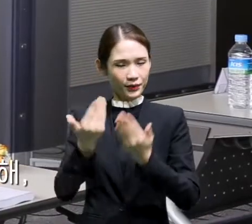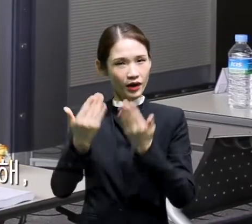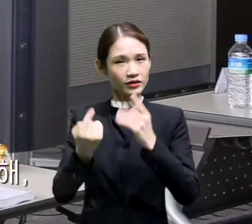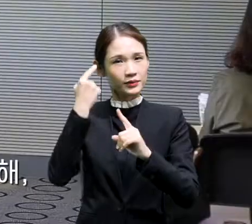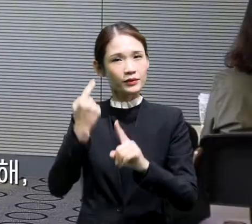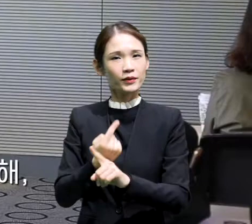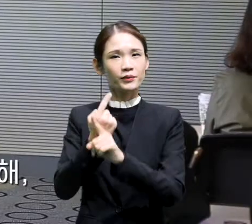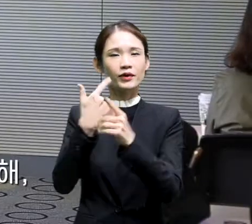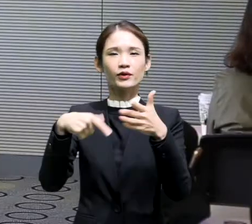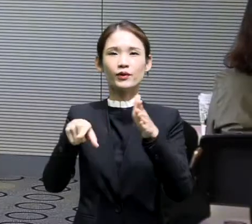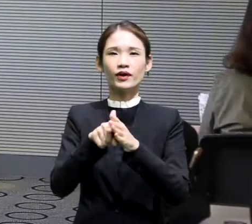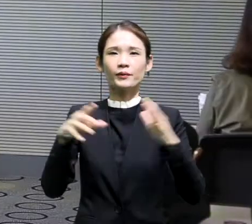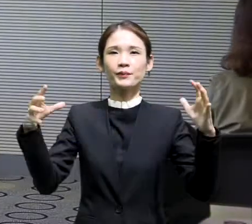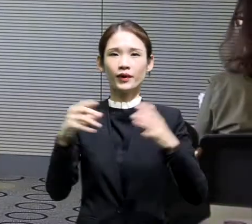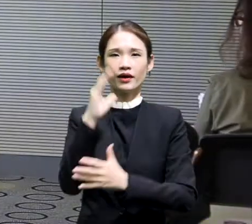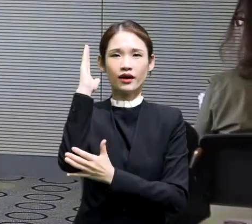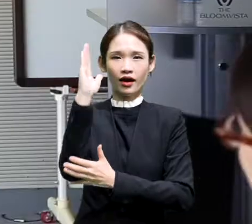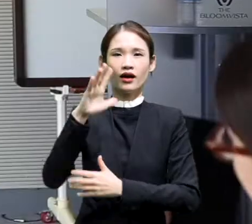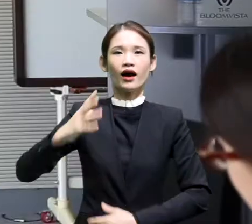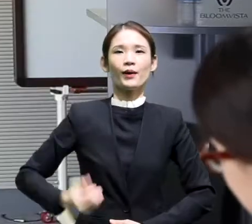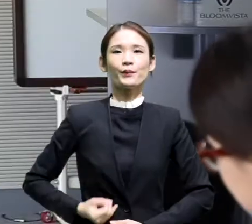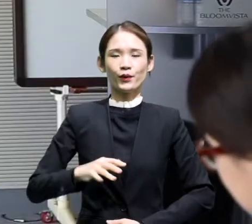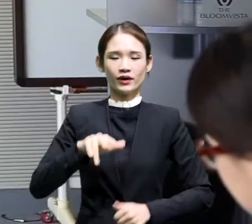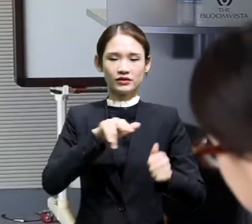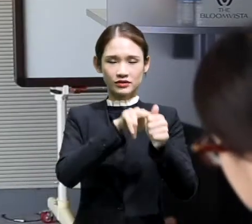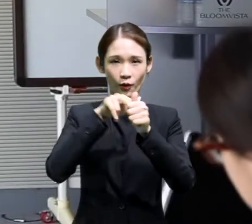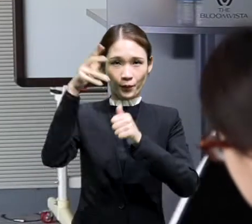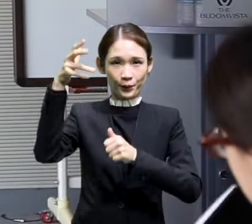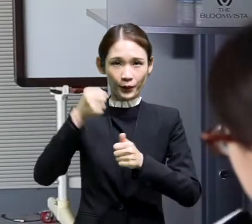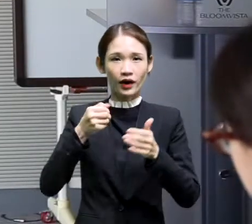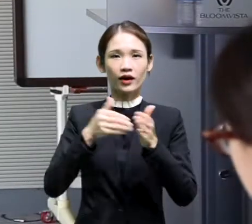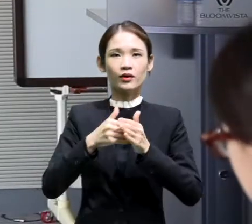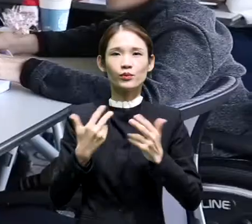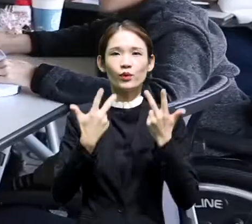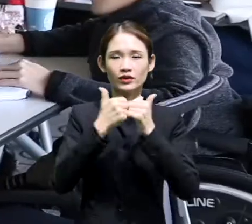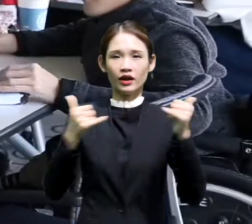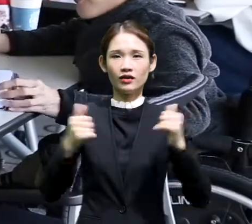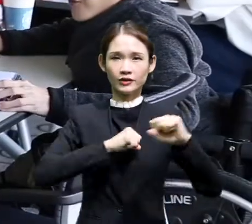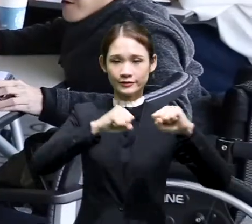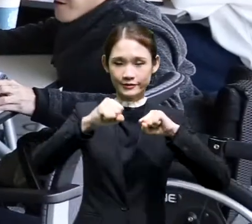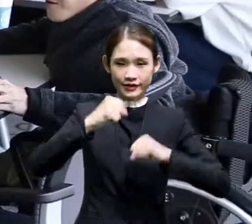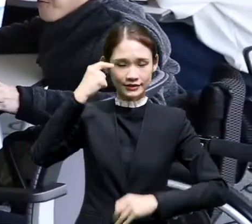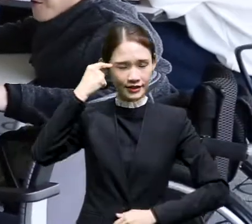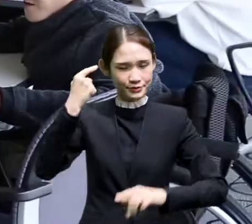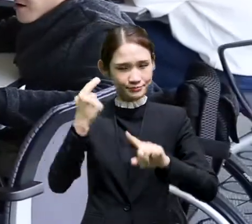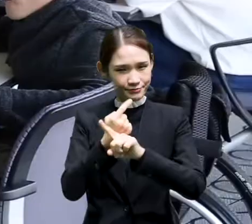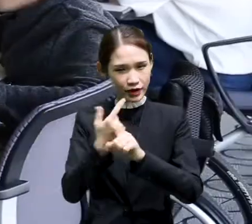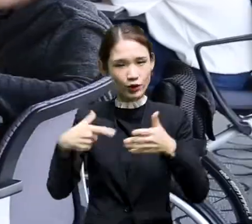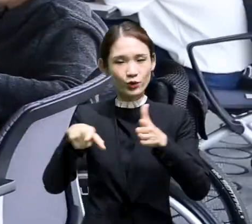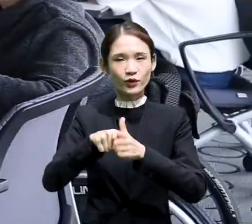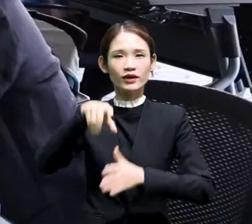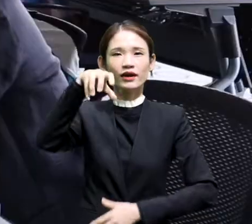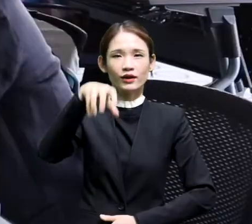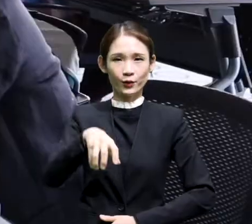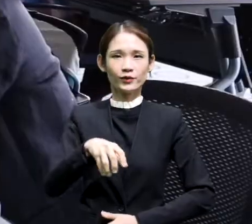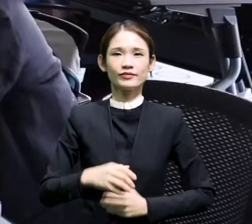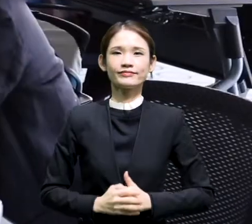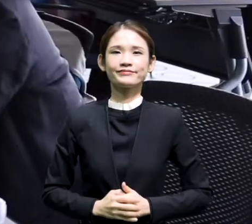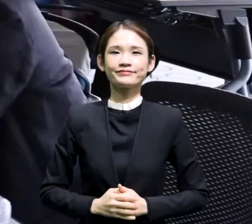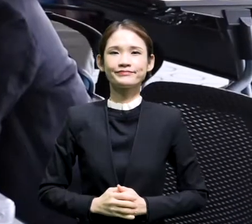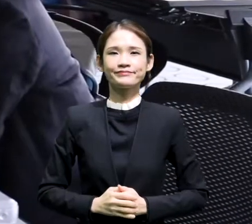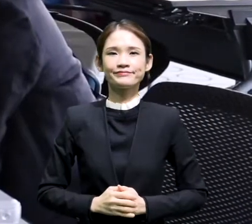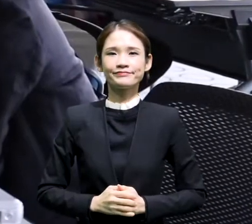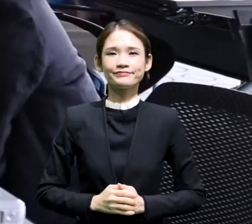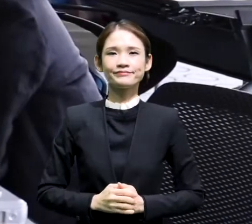강사로 활동한 경험에 더해 캄보디아에 대한 정보도 얻고 봉사단원으로서 가져야 할 자세와 생각들을 새롭게 가다듬기 위한